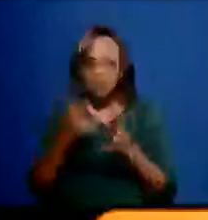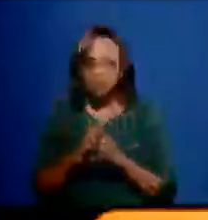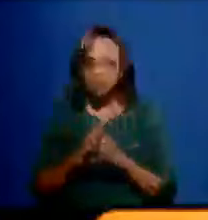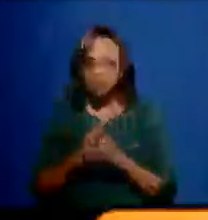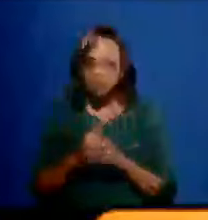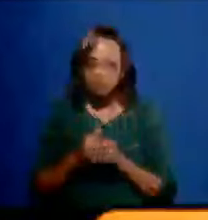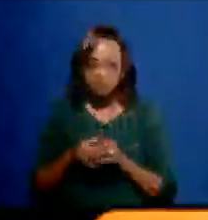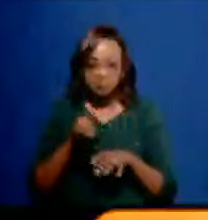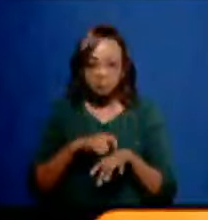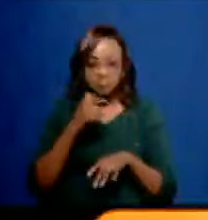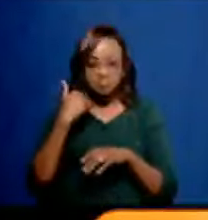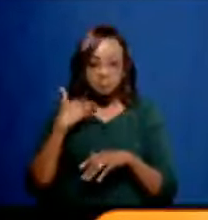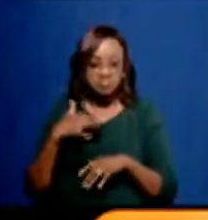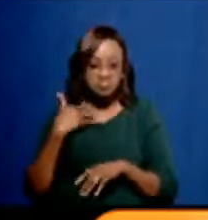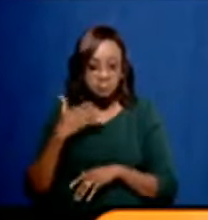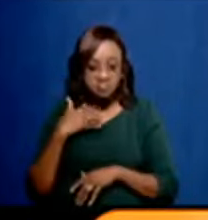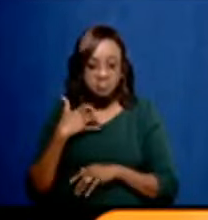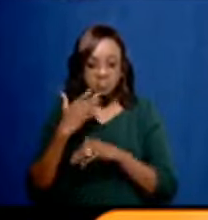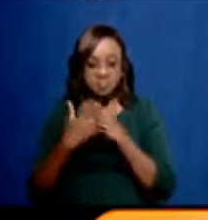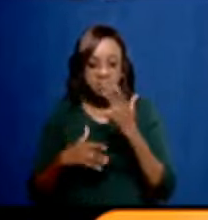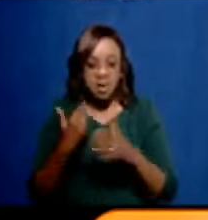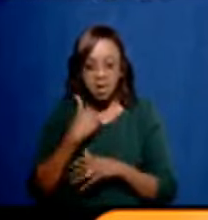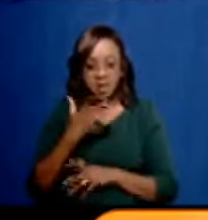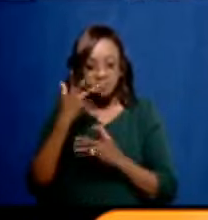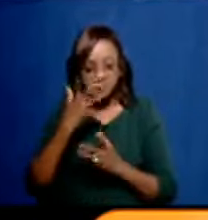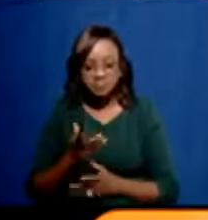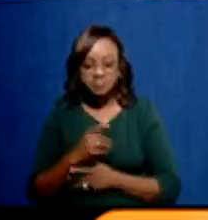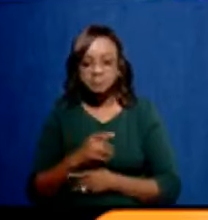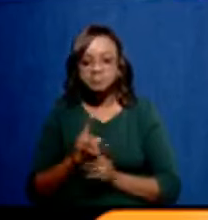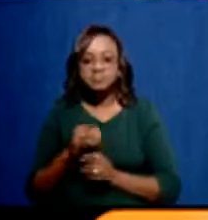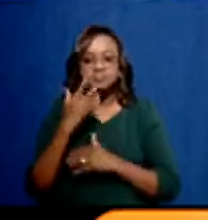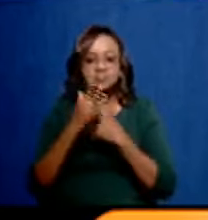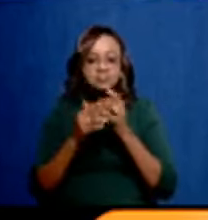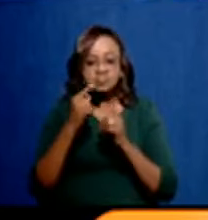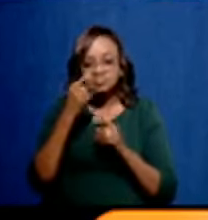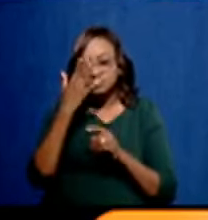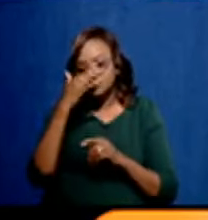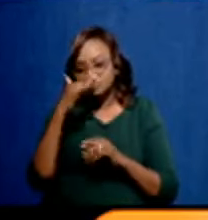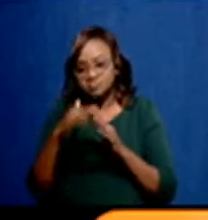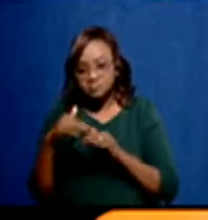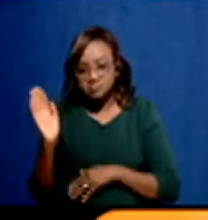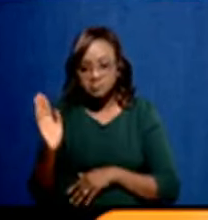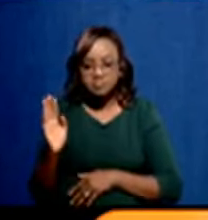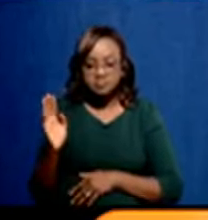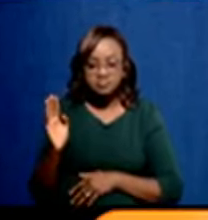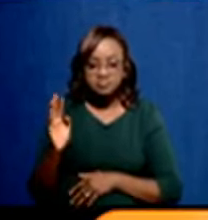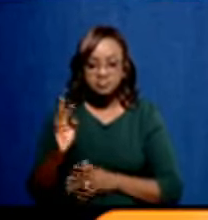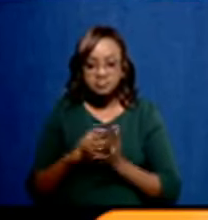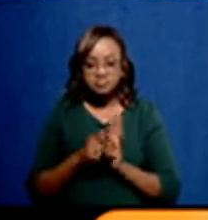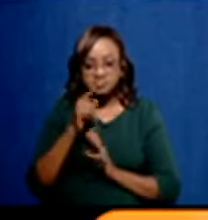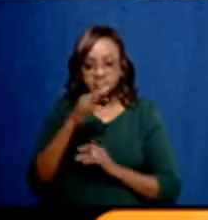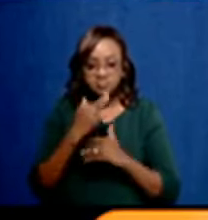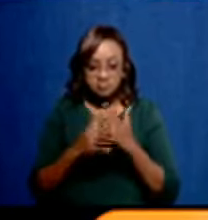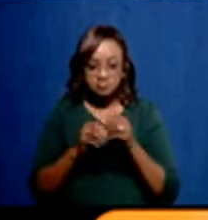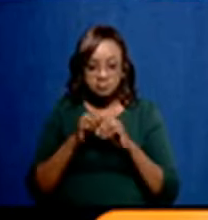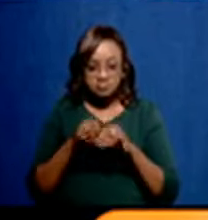Wakati mwanamke ako na hedhi nzito ama hedhi ambayo inachukua muda mrefu kuliko kawaida, inamaanisha anapoteza